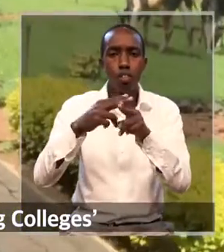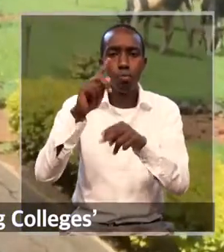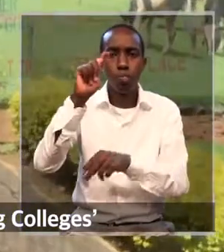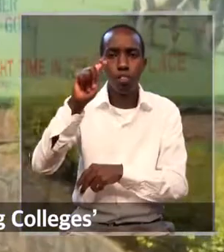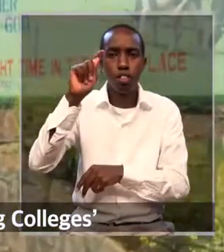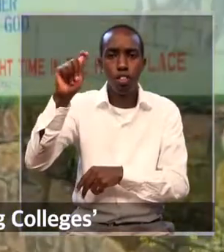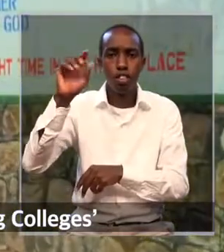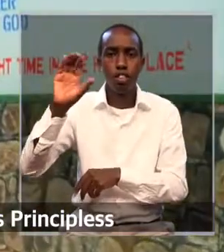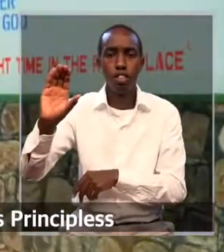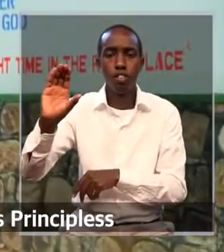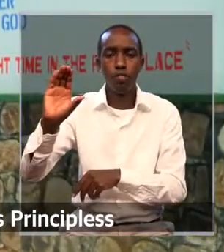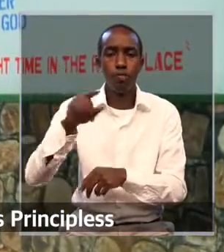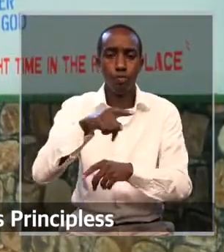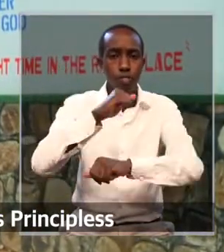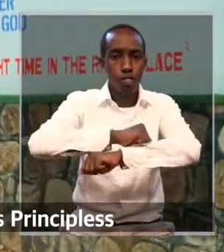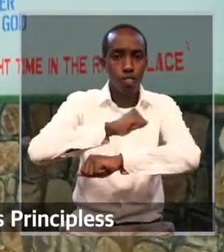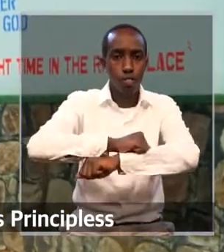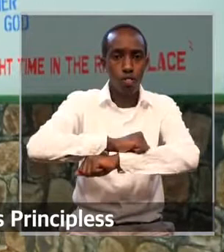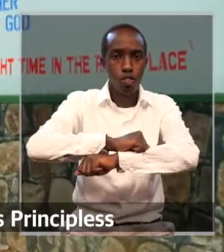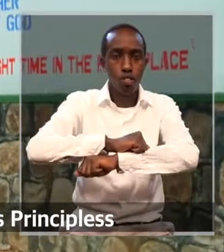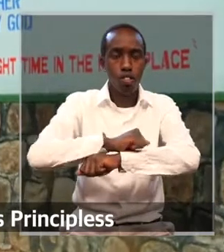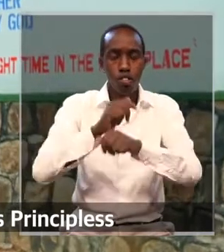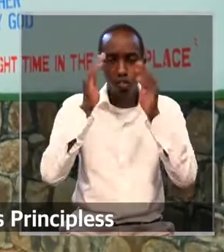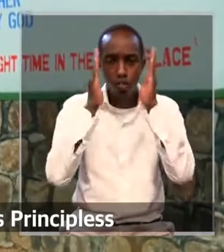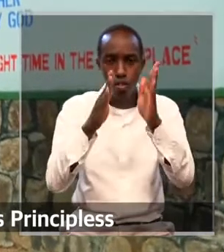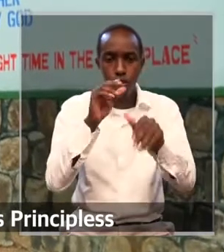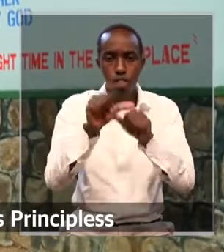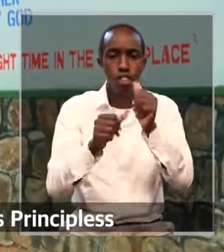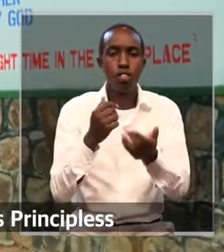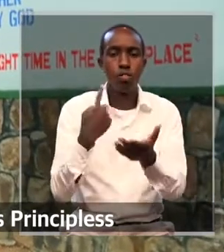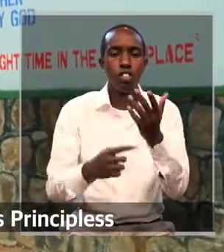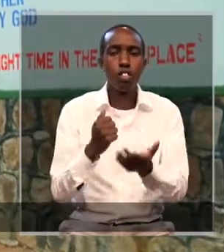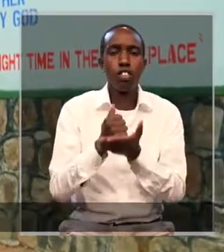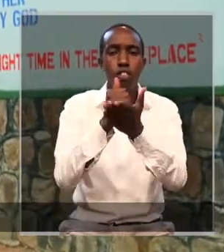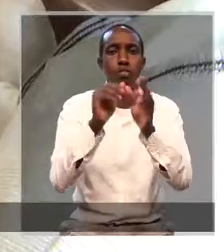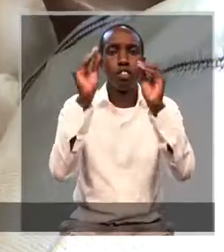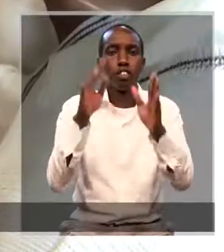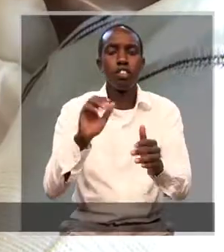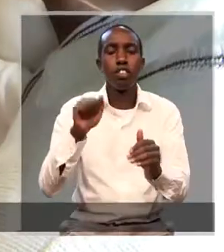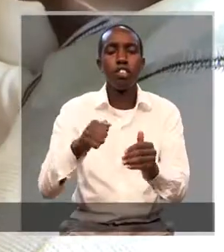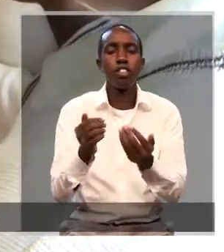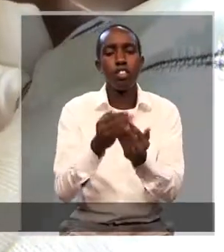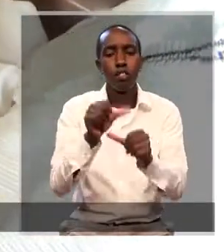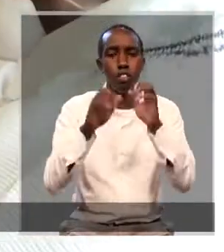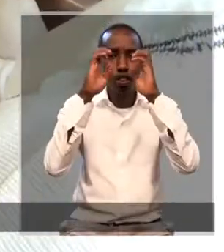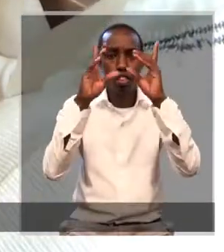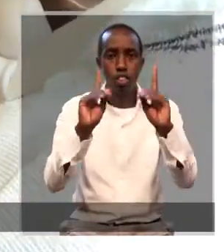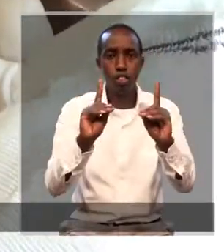izina rya TTCs. Muri aya mashuri bibanze ku byafasha abarimu n'abayobozi b'ibigo kwita ku ireme